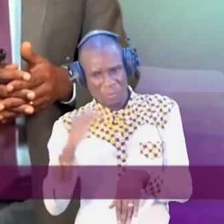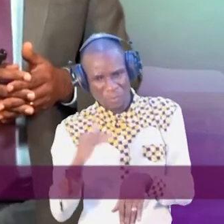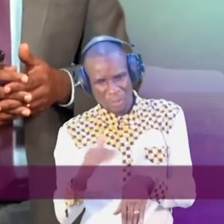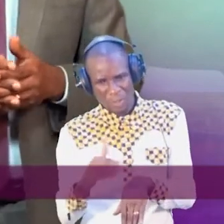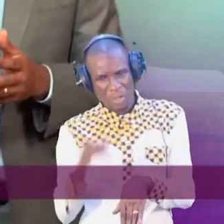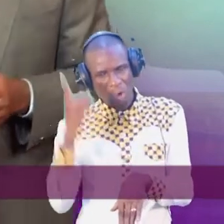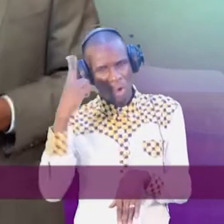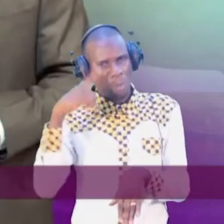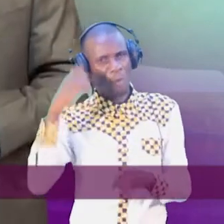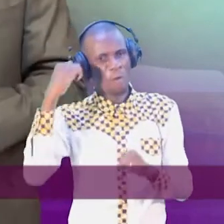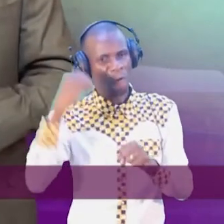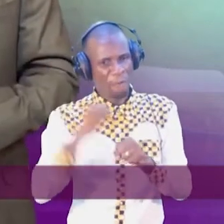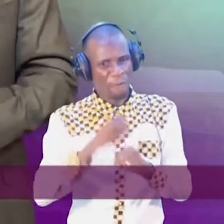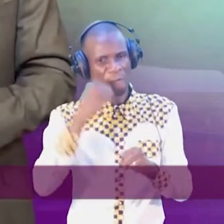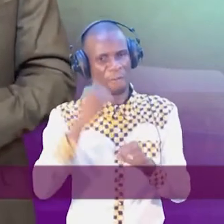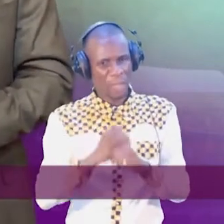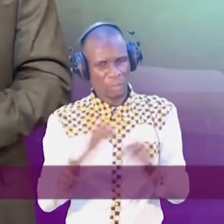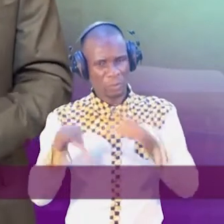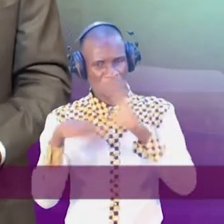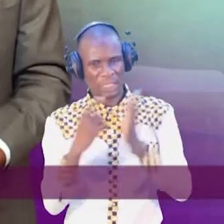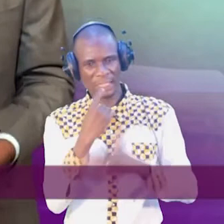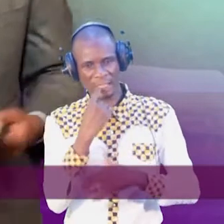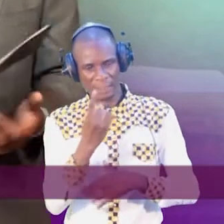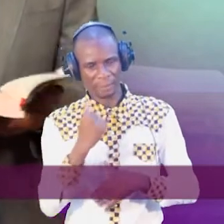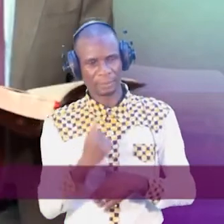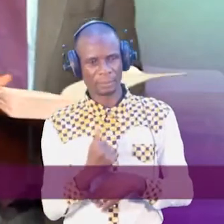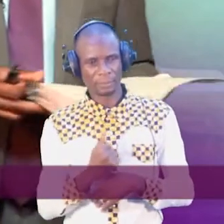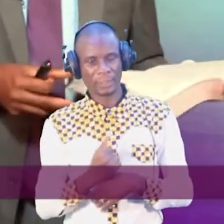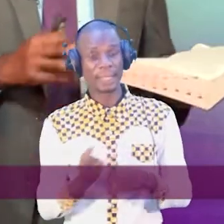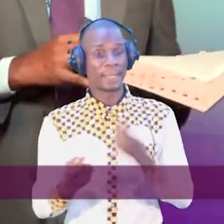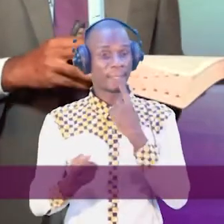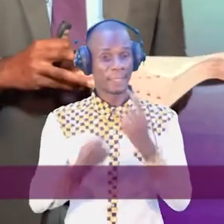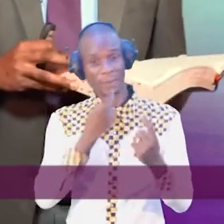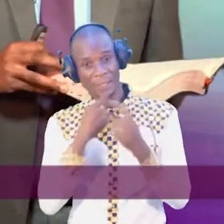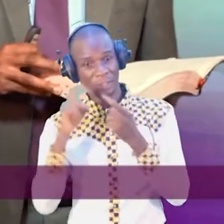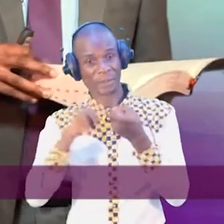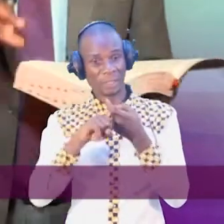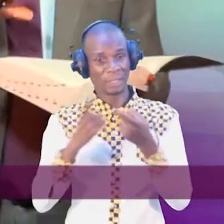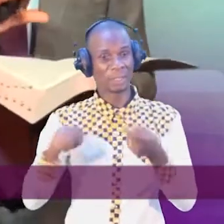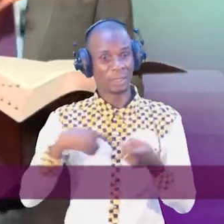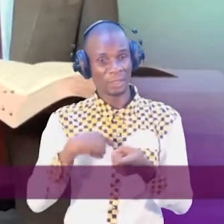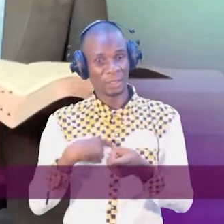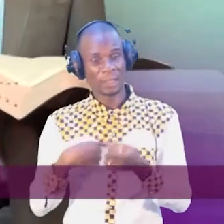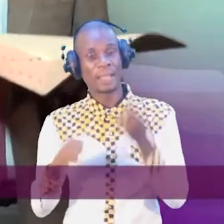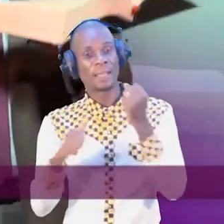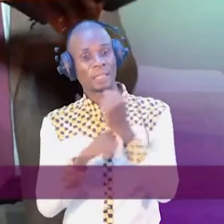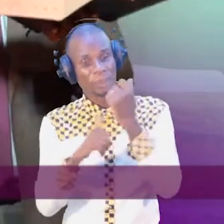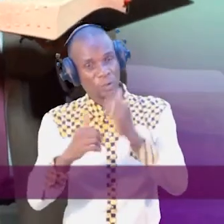mibeko zomi. Que nous lirons dans le Oyo toko tanga mokanda ya mobembo toko bima mokapo atuku